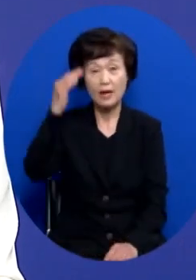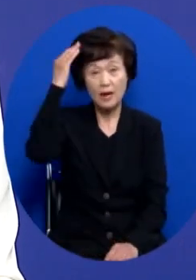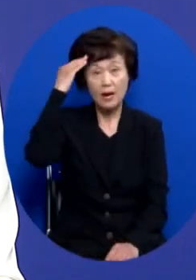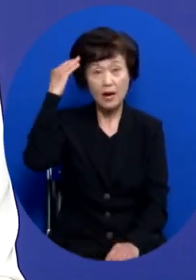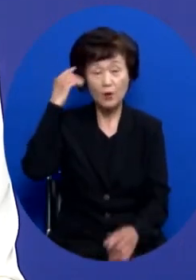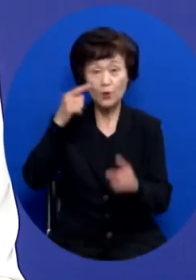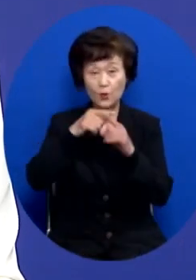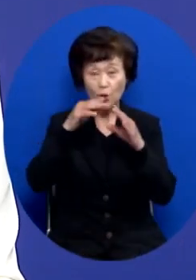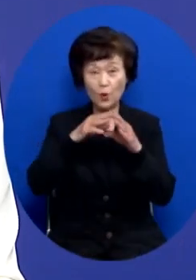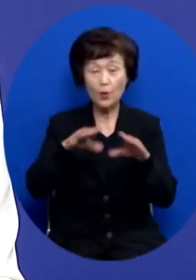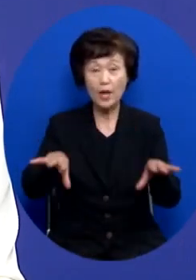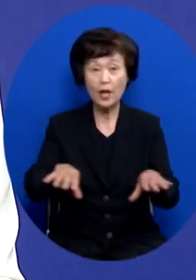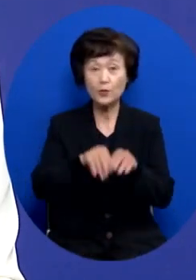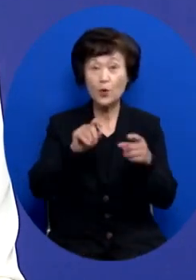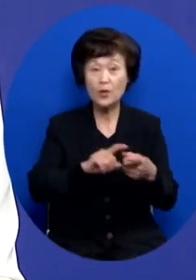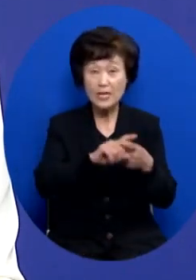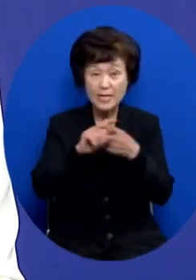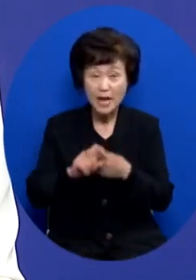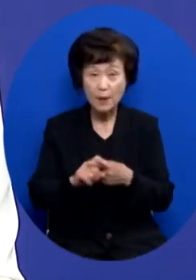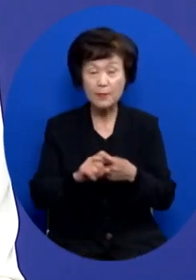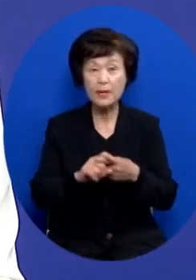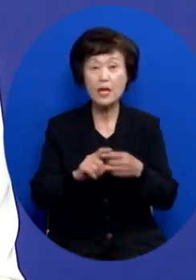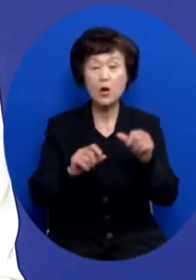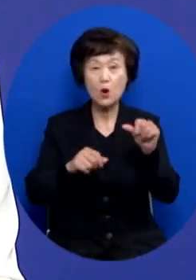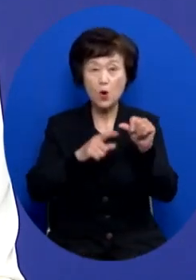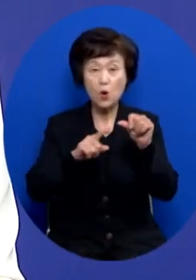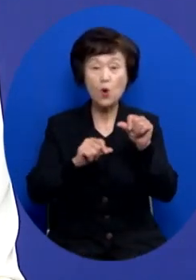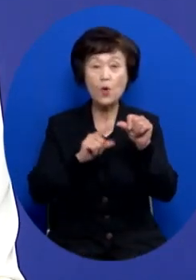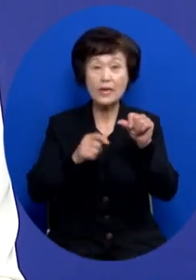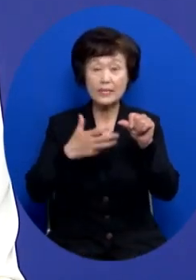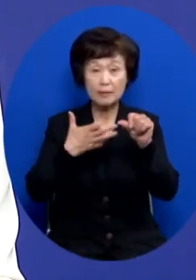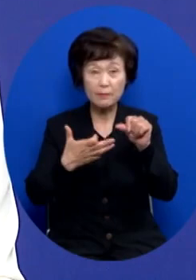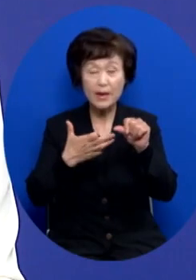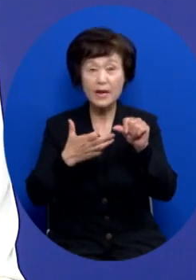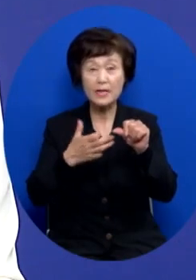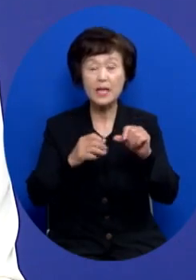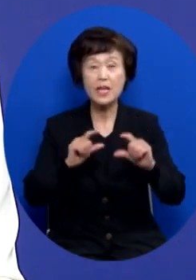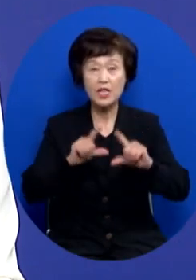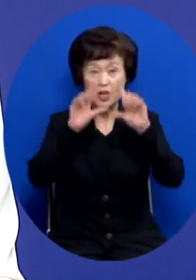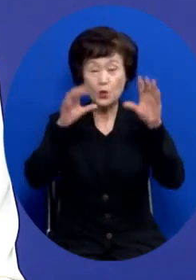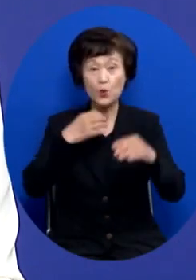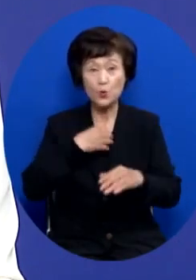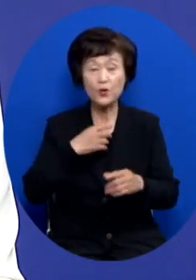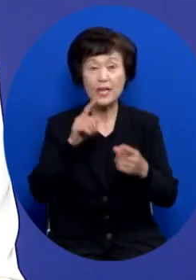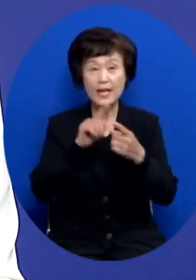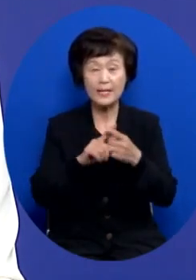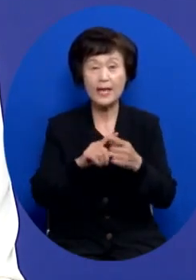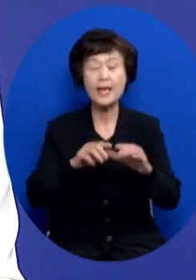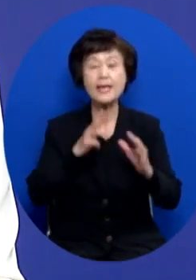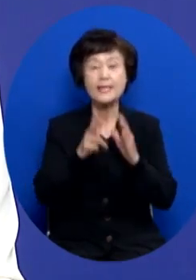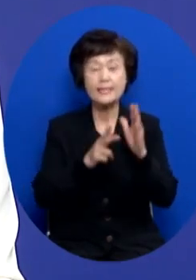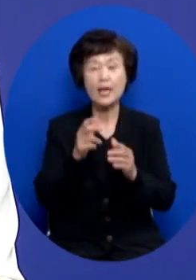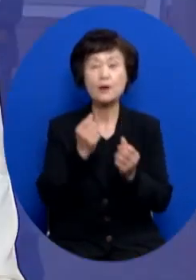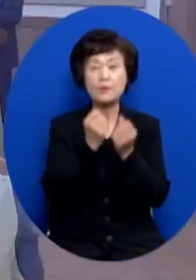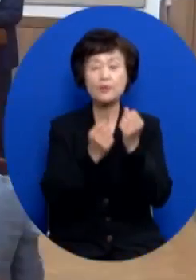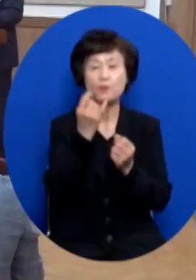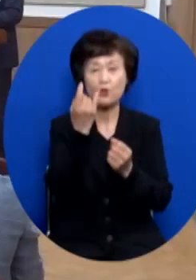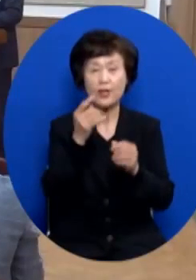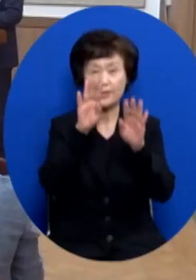한국교회 총연합이 18일 기후위기 극복을 위한 탄소중립 제1차 포럼과 사업설명회를 개최했습니다.